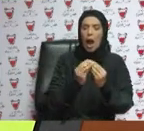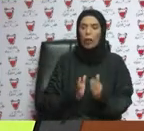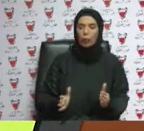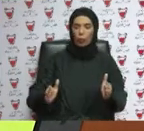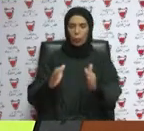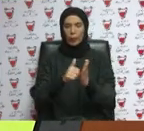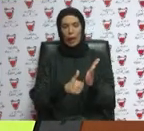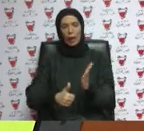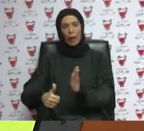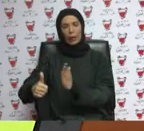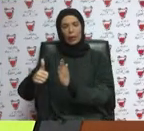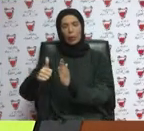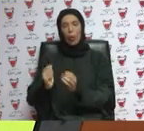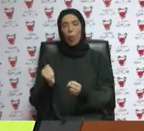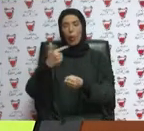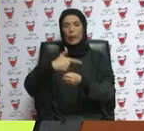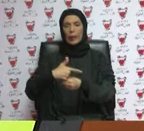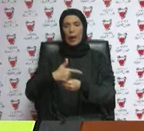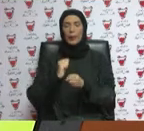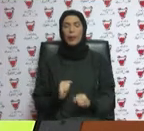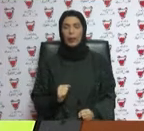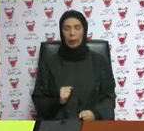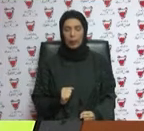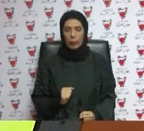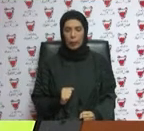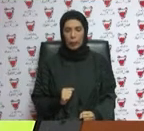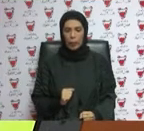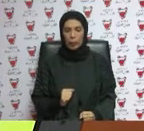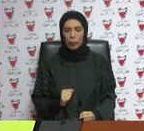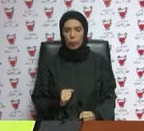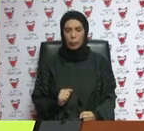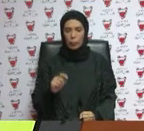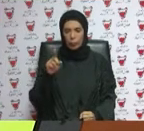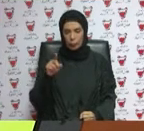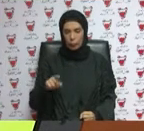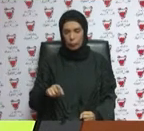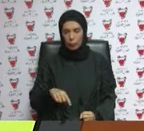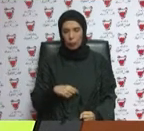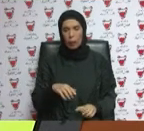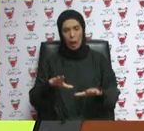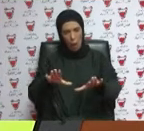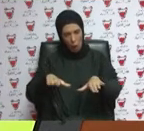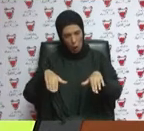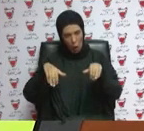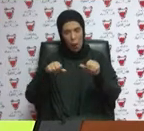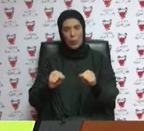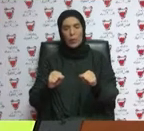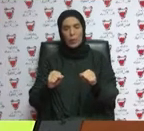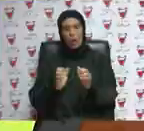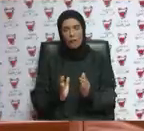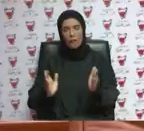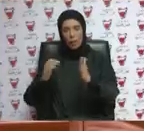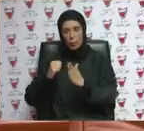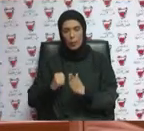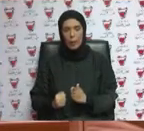قيادة وتوجيهات سمو العهد الله يحفظه. أعتبر على الرئيس نحن اليوم نكمل المنظومة باعتمادنا إلى هذا